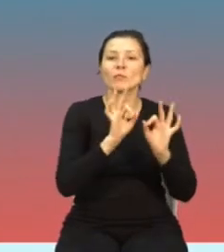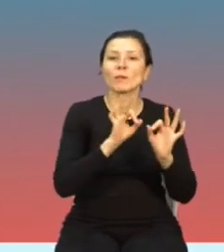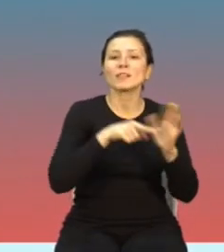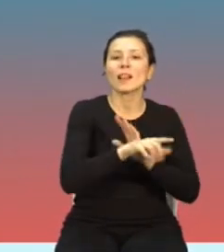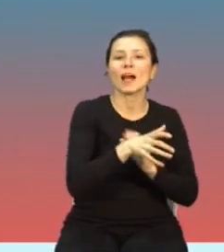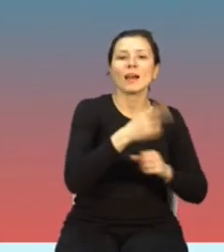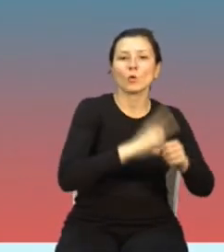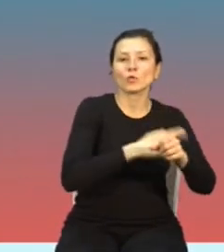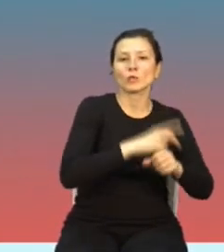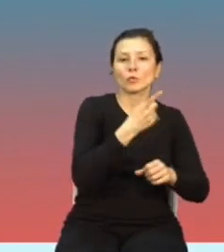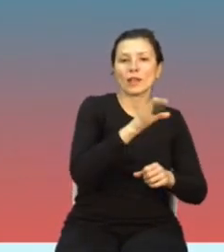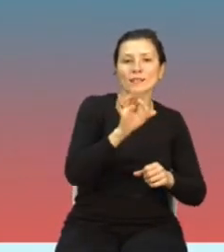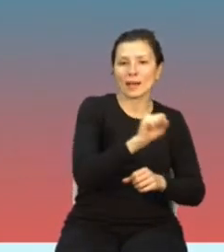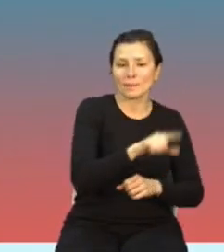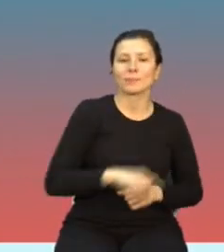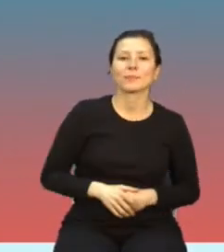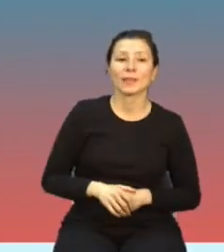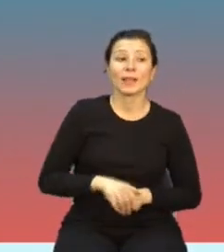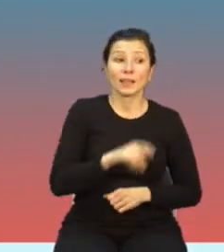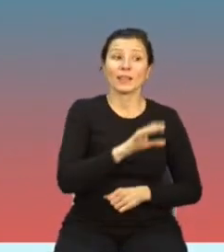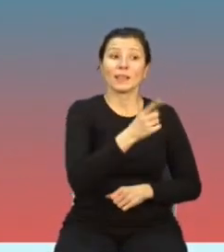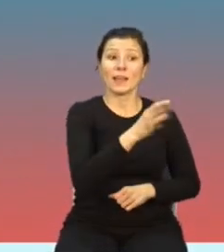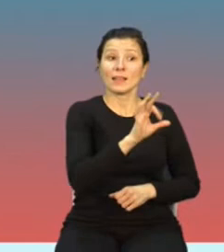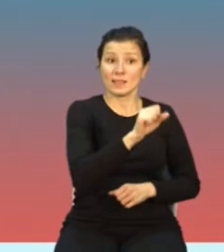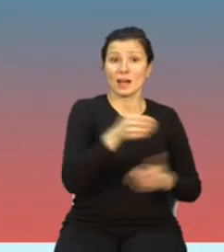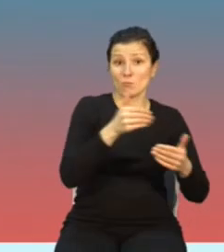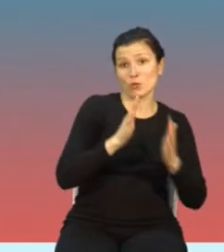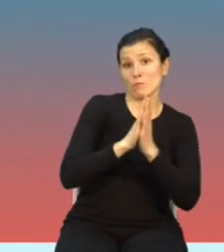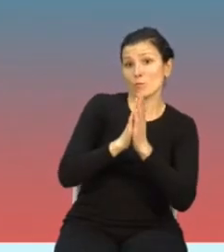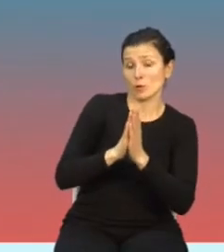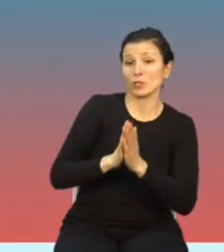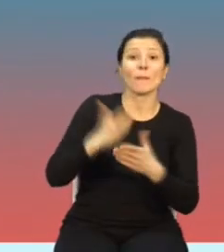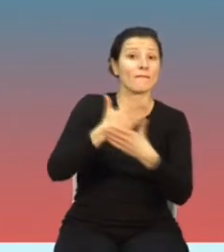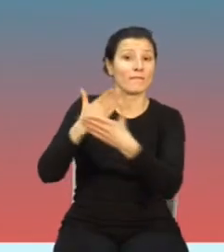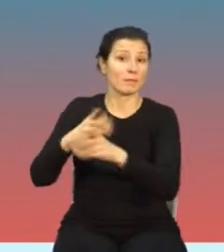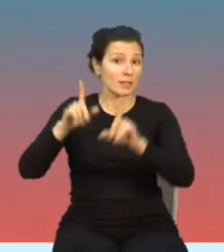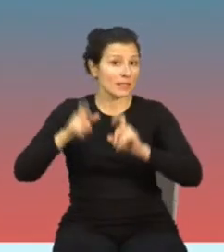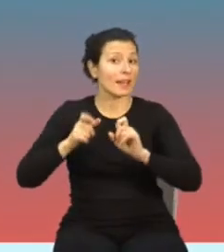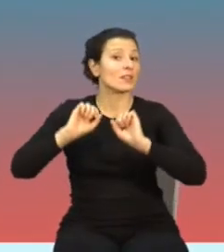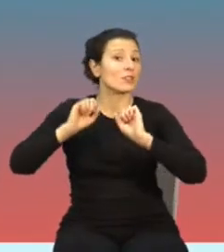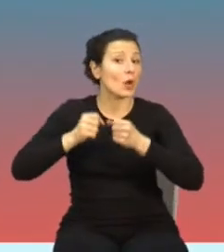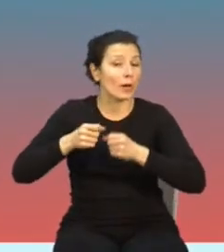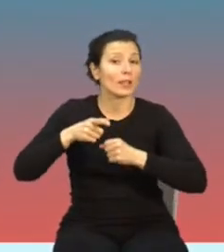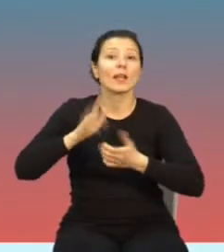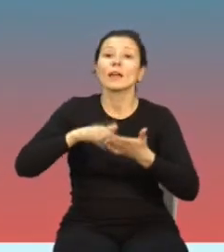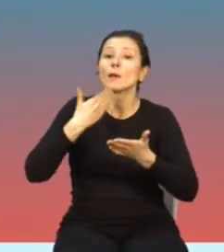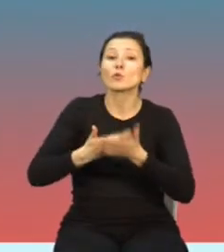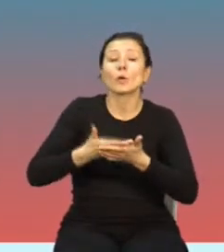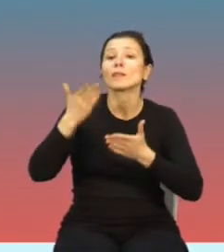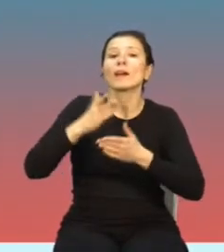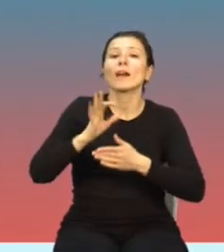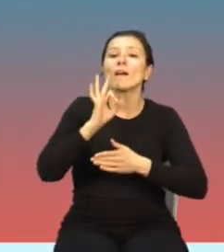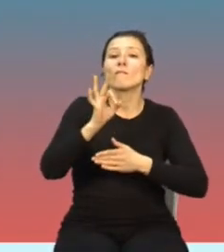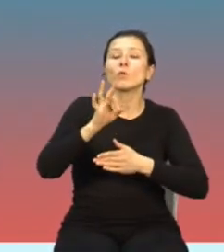tego DSA może poprosić operatorów o to, by na przykład podjąć działania, celem których będzie zmniejszenie pola